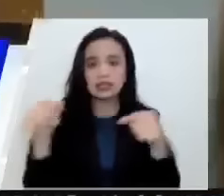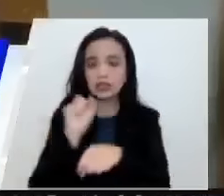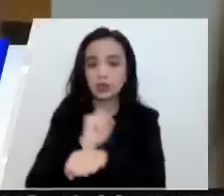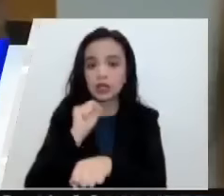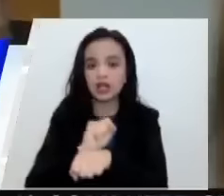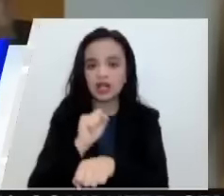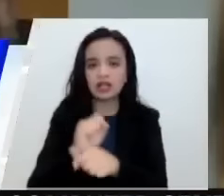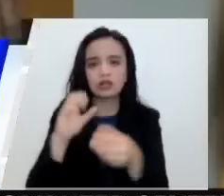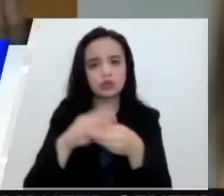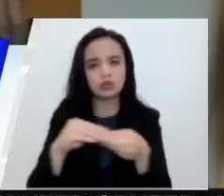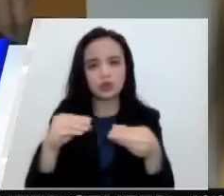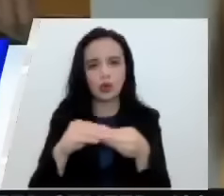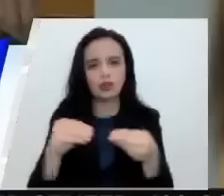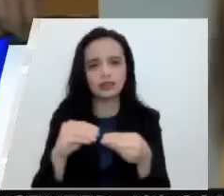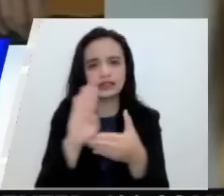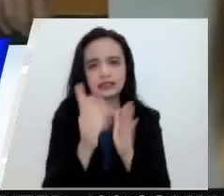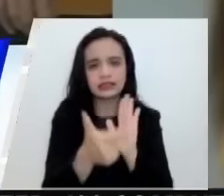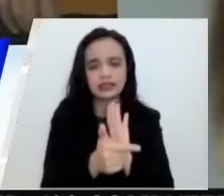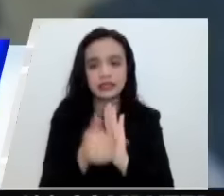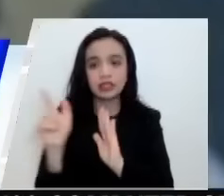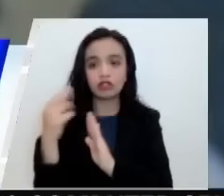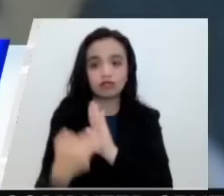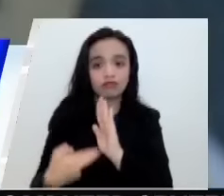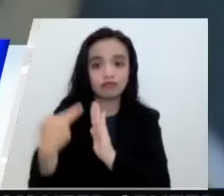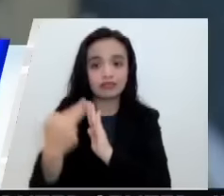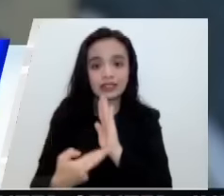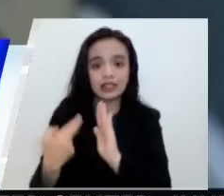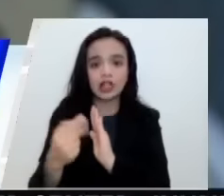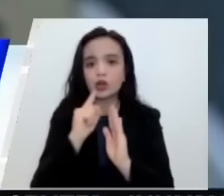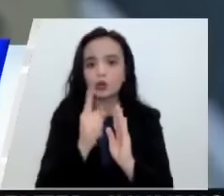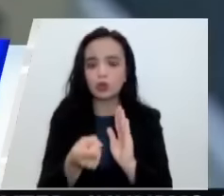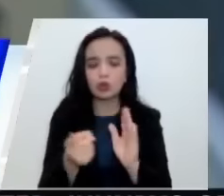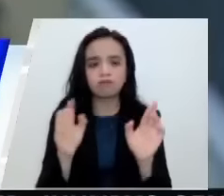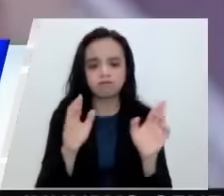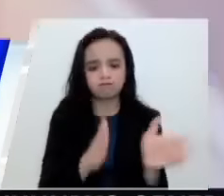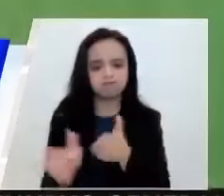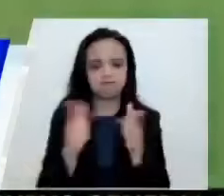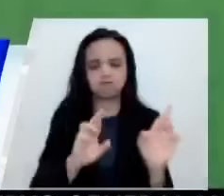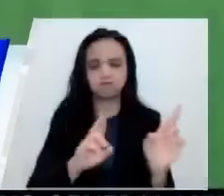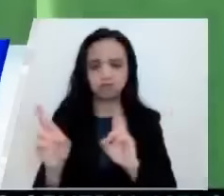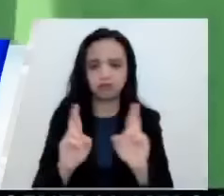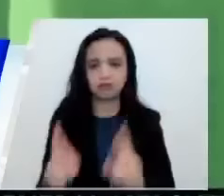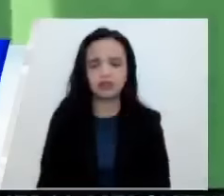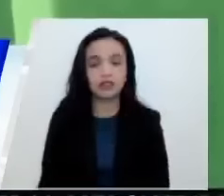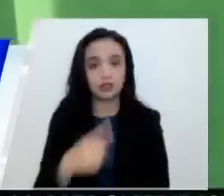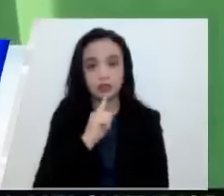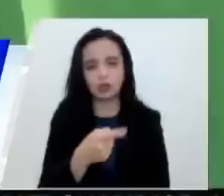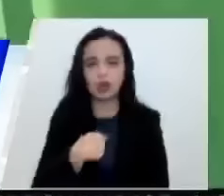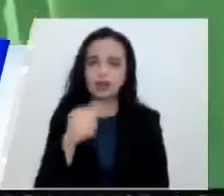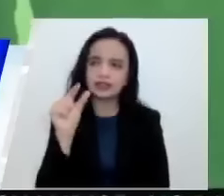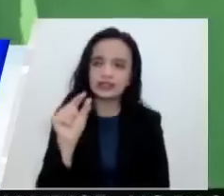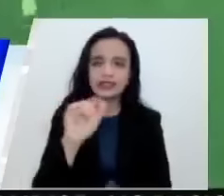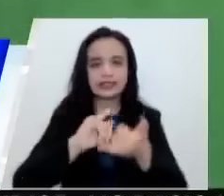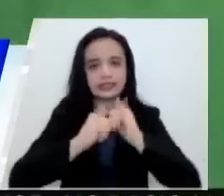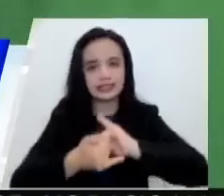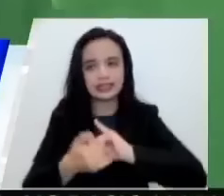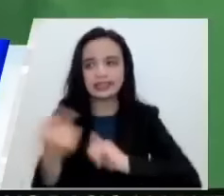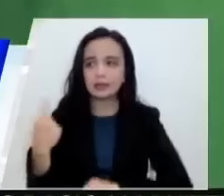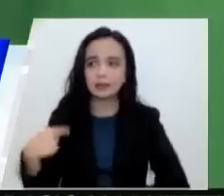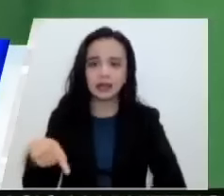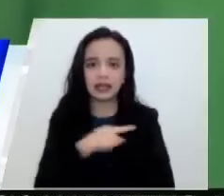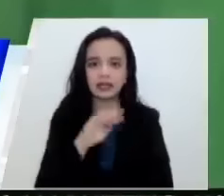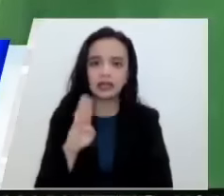vaudeville dancer ang kanyang role na kanya raw sobrang pinaghandaan. Medyo nag-a-adjust pa rin kami ni na Barbie, pero